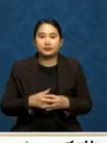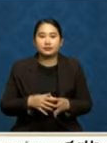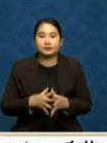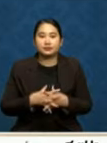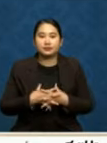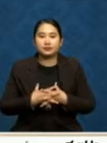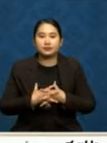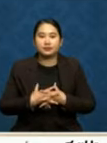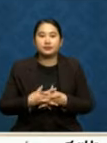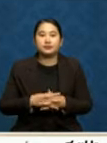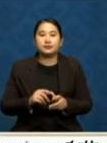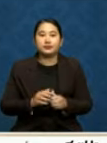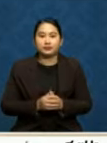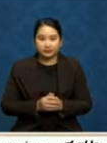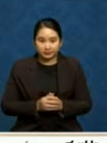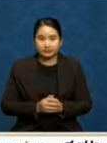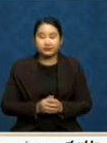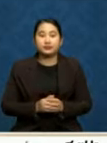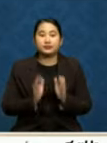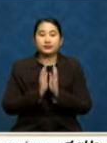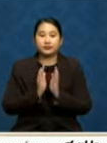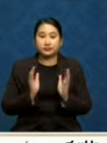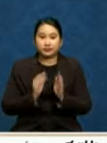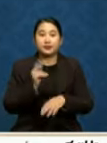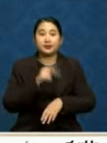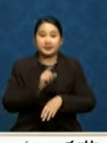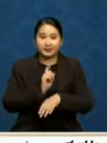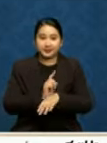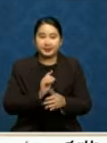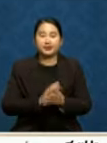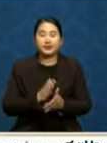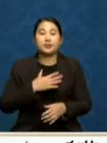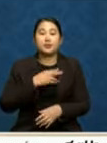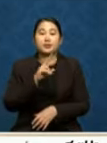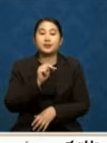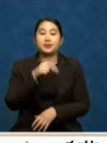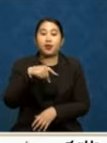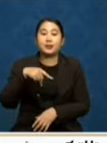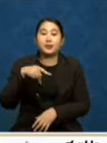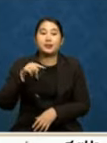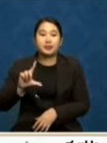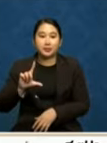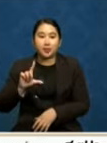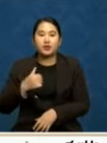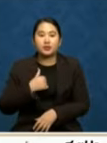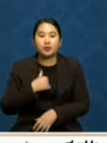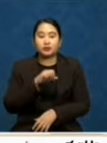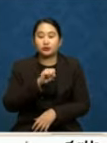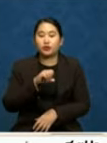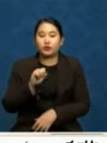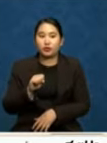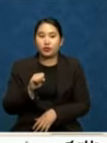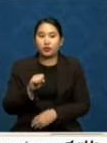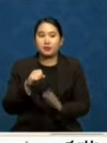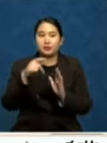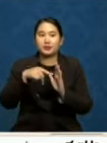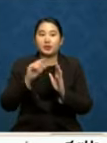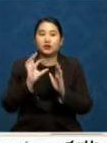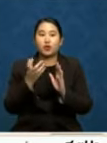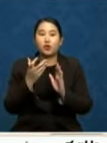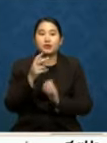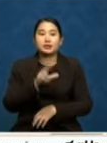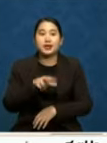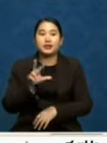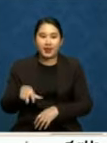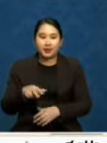ครับครับขอบคุณท่านประธานเป็นอย่างสูงครับผมนพพลเหลืองทองนาราสมาชิกสภาผู้แทนราษฎรจังหวัดพิษณุโลกพรรคเพื่อไทยคนผ